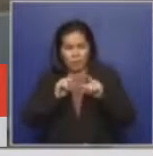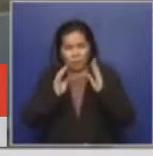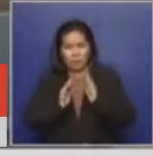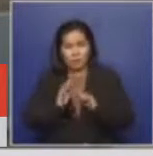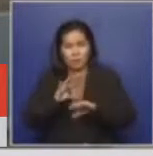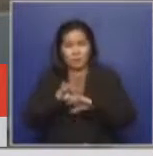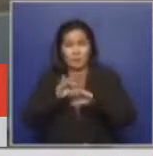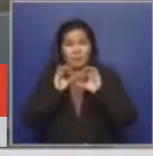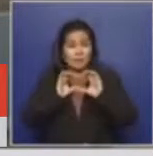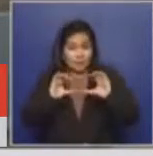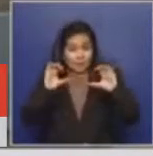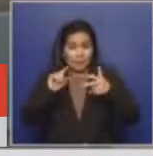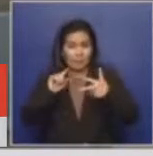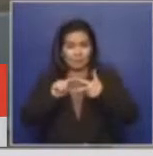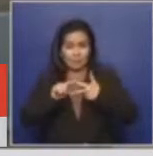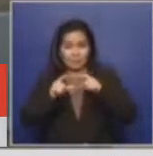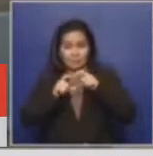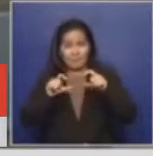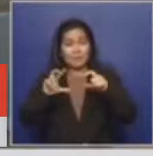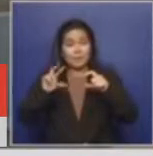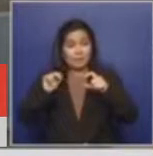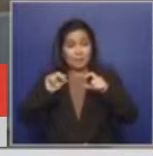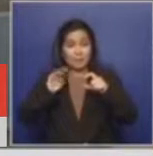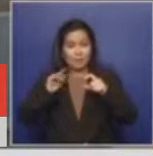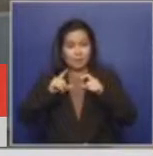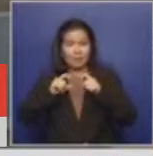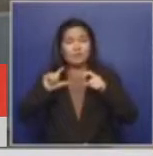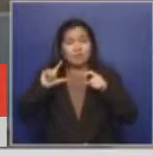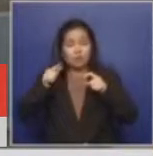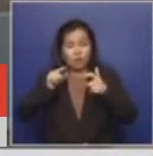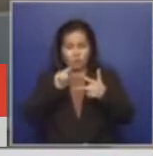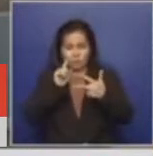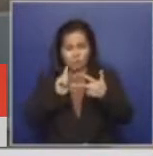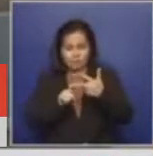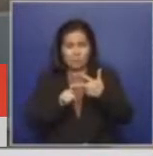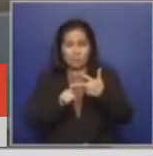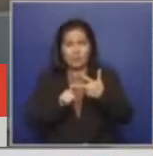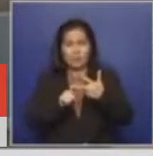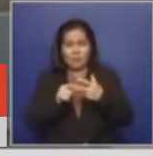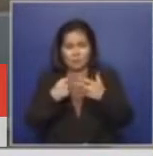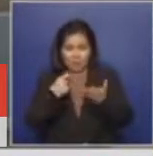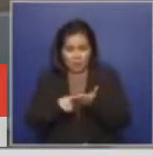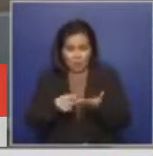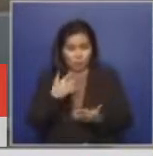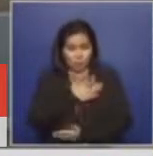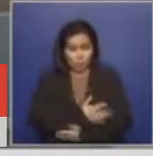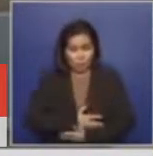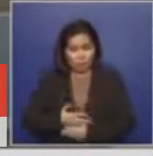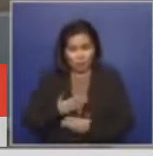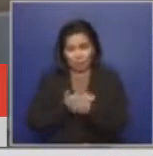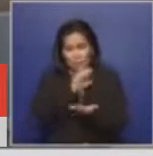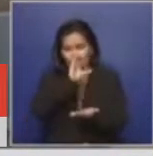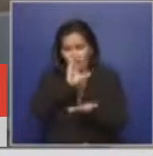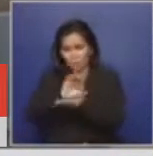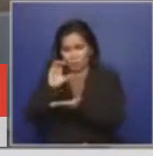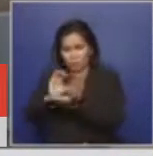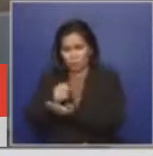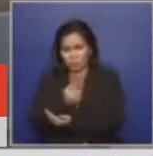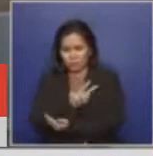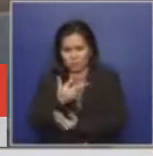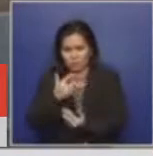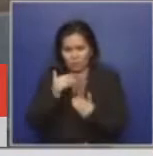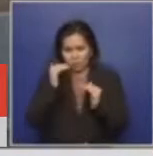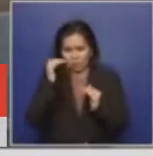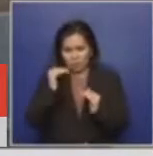องทุนบัตรทองแล้วกองทุนประกันสุขภาพทั้ง3กองทุนเนี่ยไม่เท่ากันต